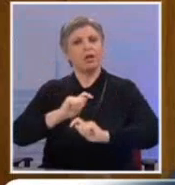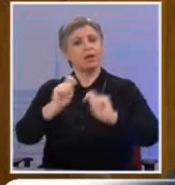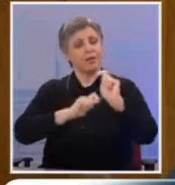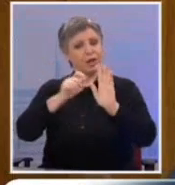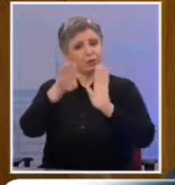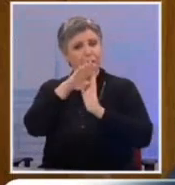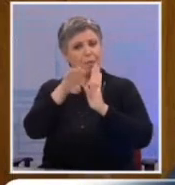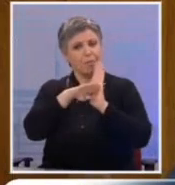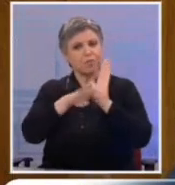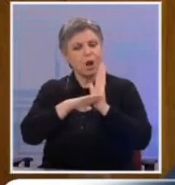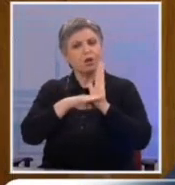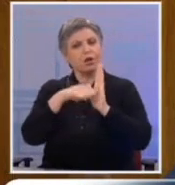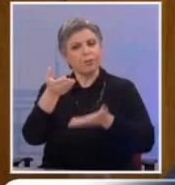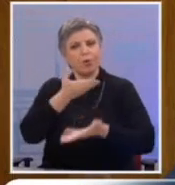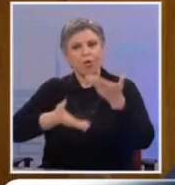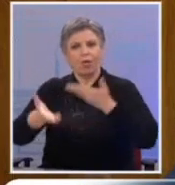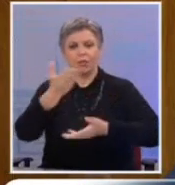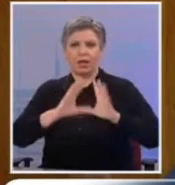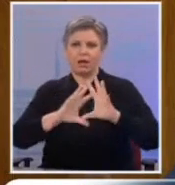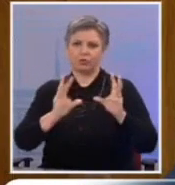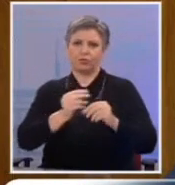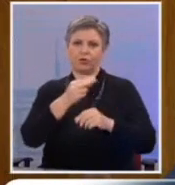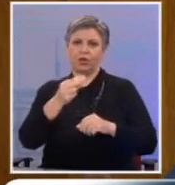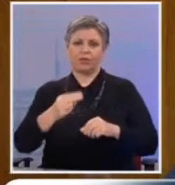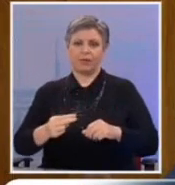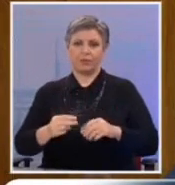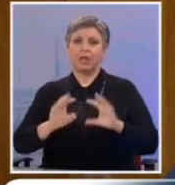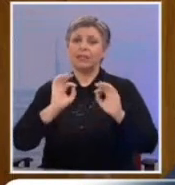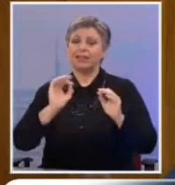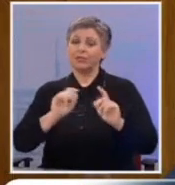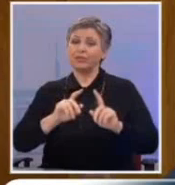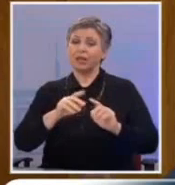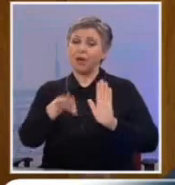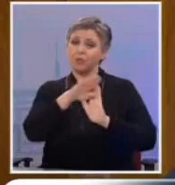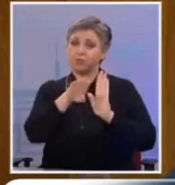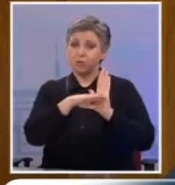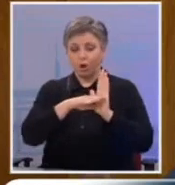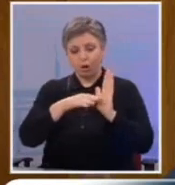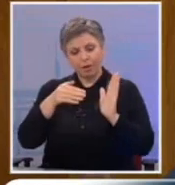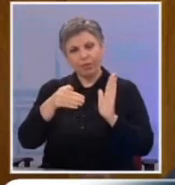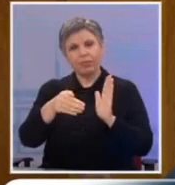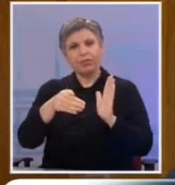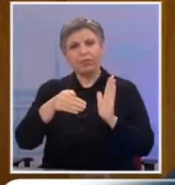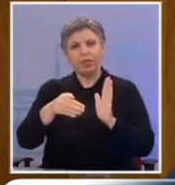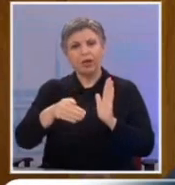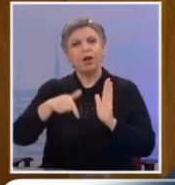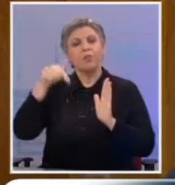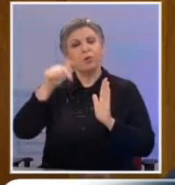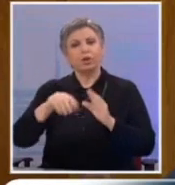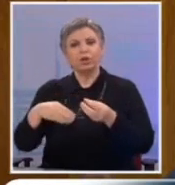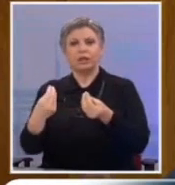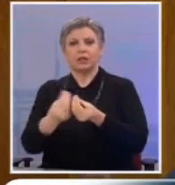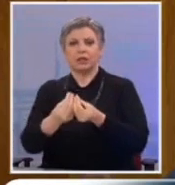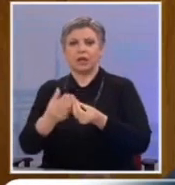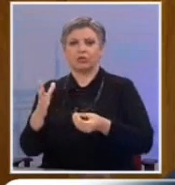πρόγραμμα ανασυγκρότησης και ένα νέο μεσοπρόθεσμο πρόγραμμα με στόχους που θα είναι συμβατοί με τις ανάγκες της κοινωνίας και δεν θα